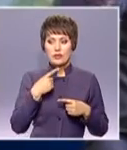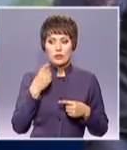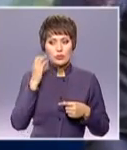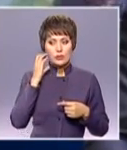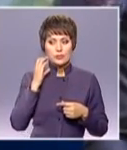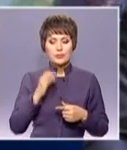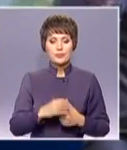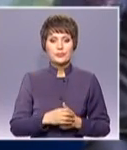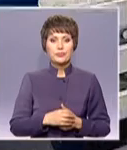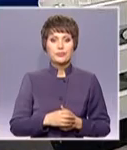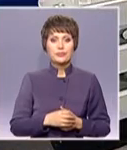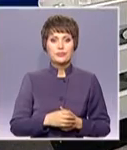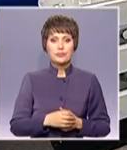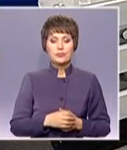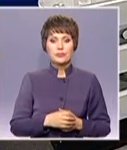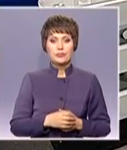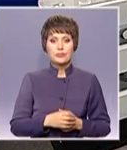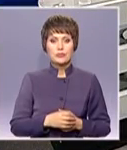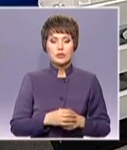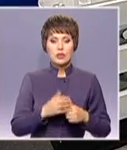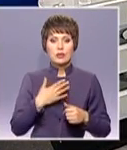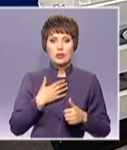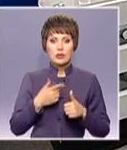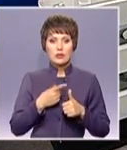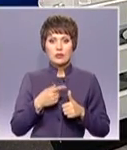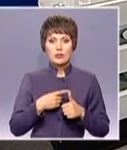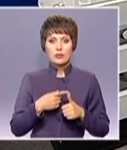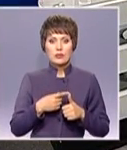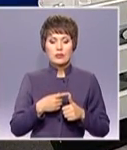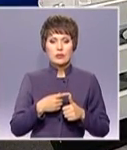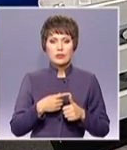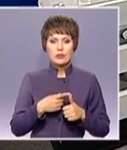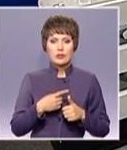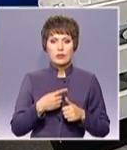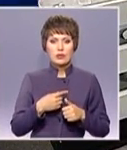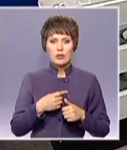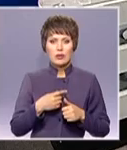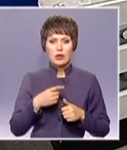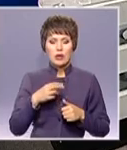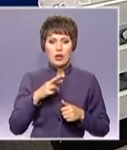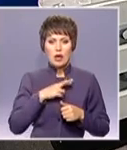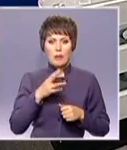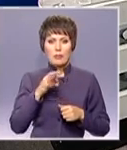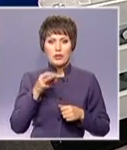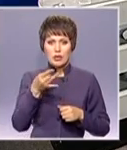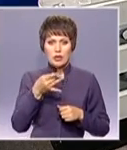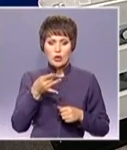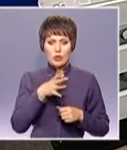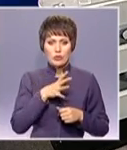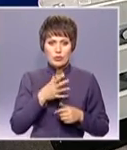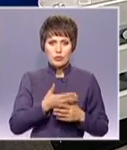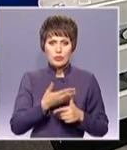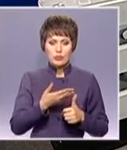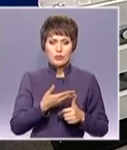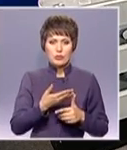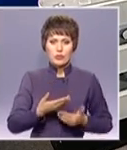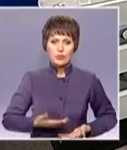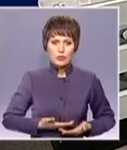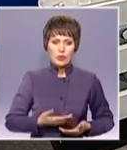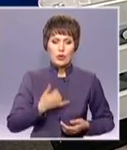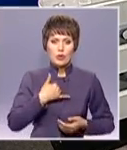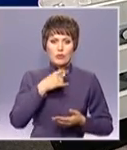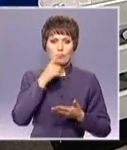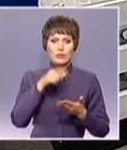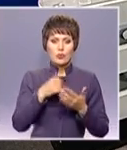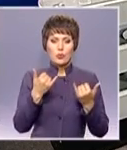Алло, здравствуйте. Добрый вечер. Меня зовут доктор Байер Карман. Я с Медведского района. Вот у меня вопрос